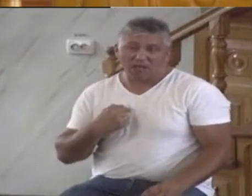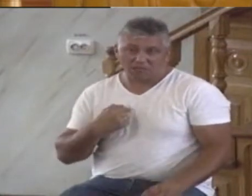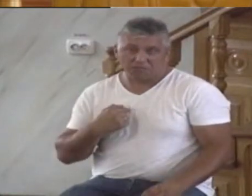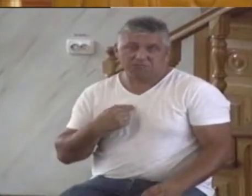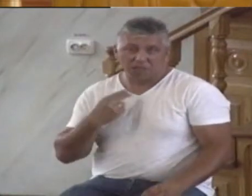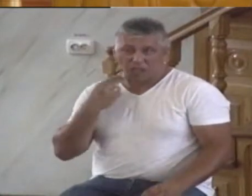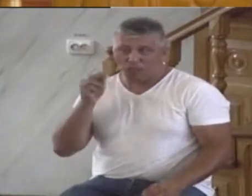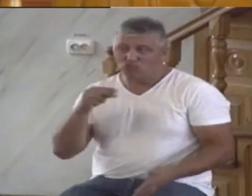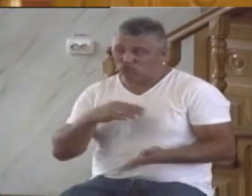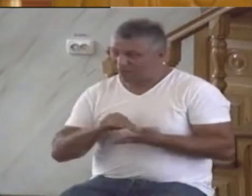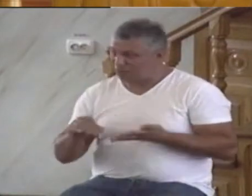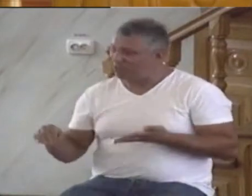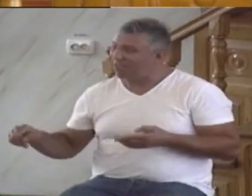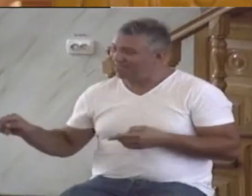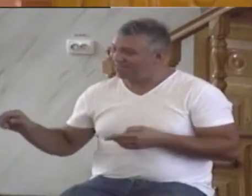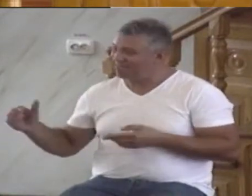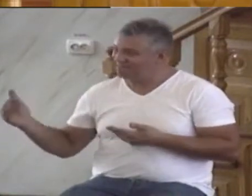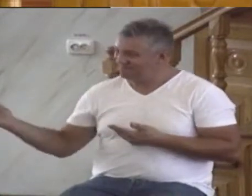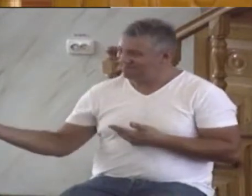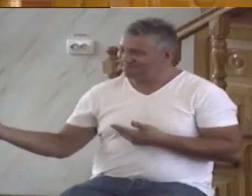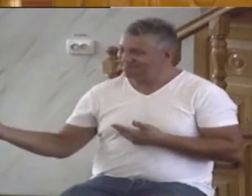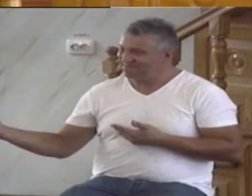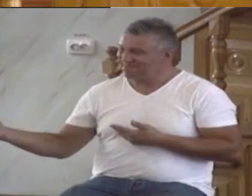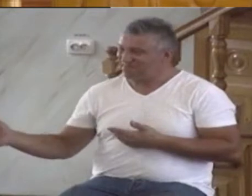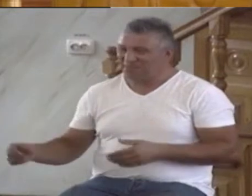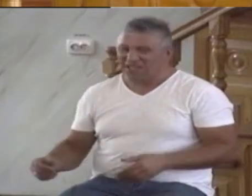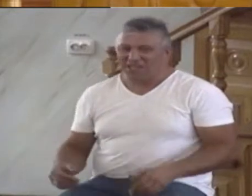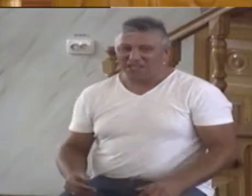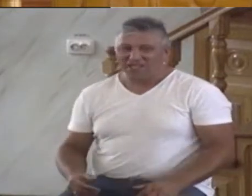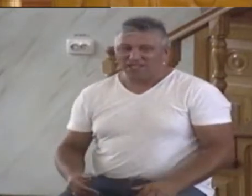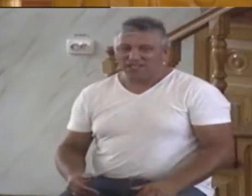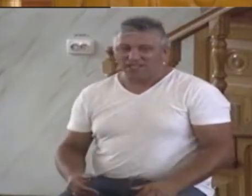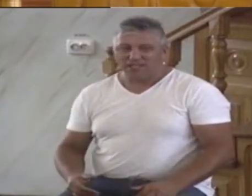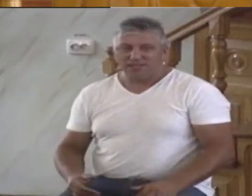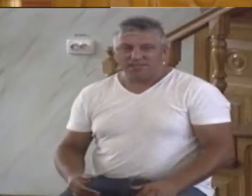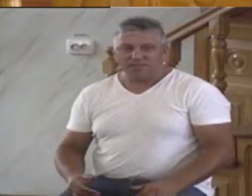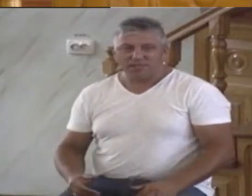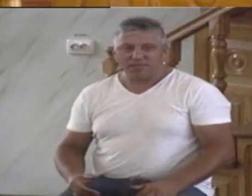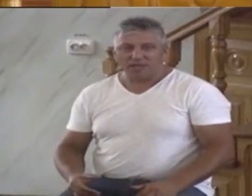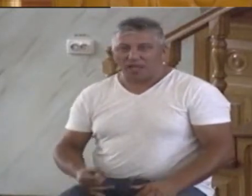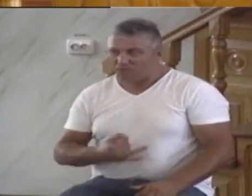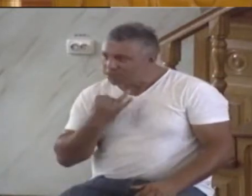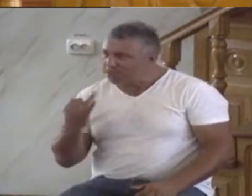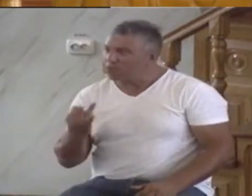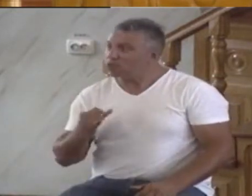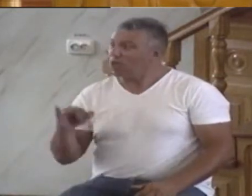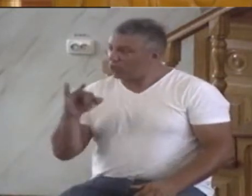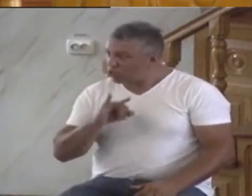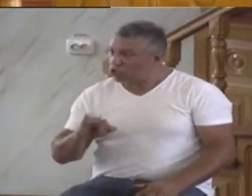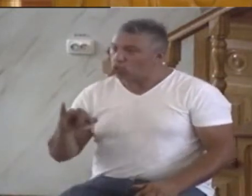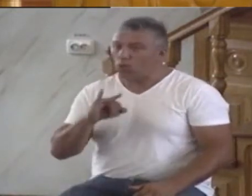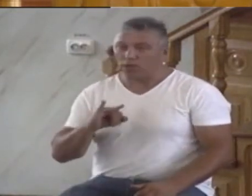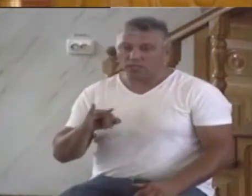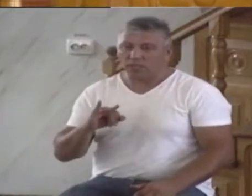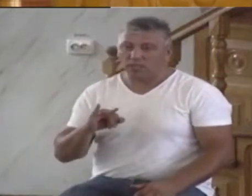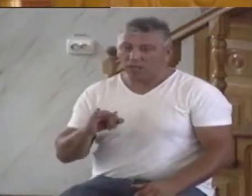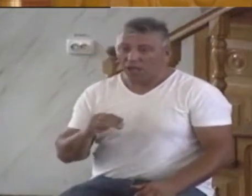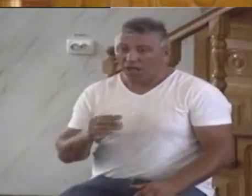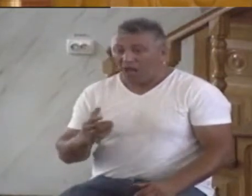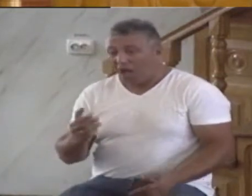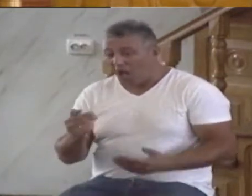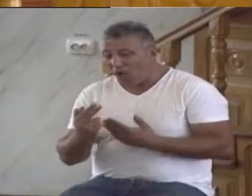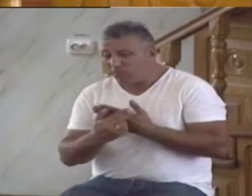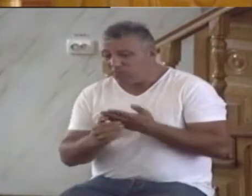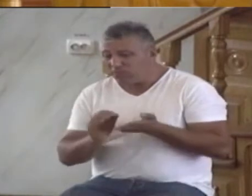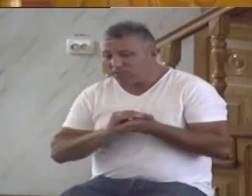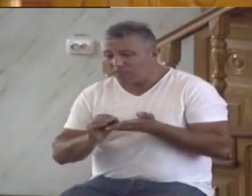Вместо этого, вместо красочной истории, нашему взору предлагается максимально сухой